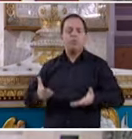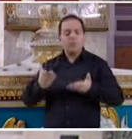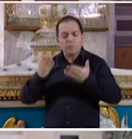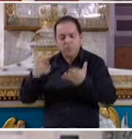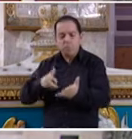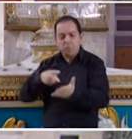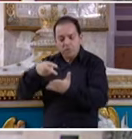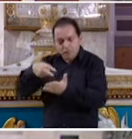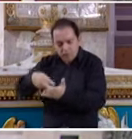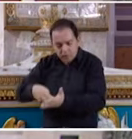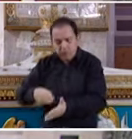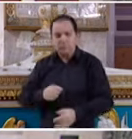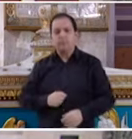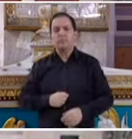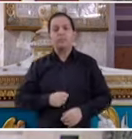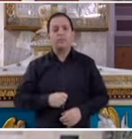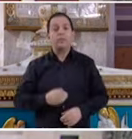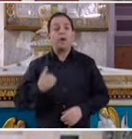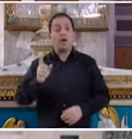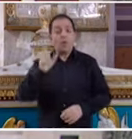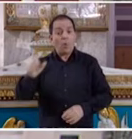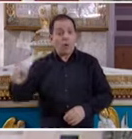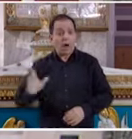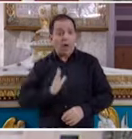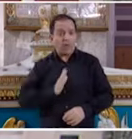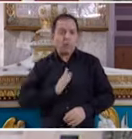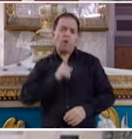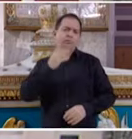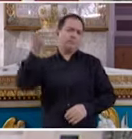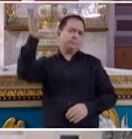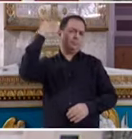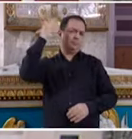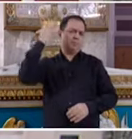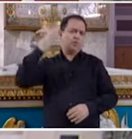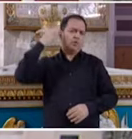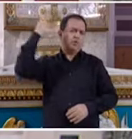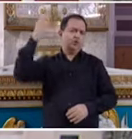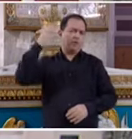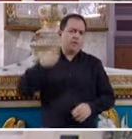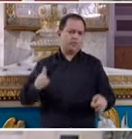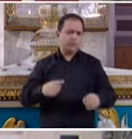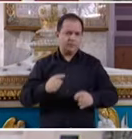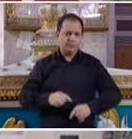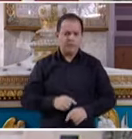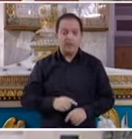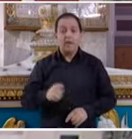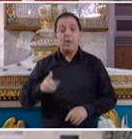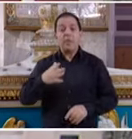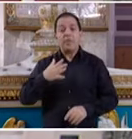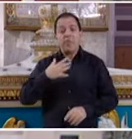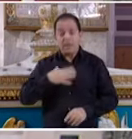προσκυνούμε. Εάν ο άνθρωπος κατά τον αρχαίο τραγωδό ου συνέχθην, αλλά συμφιλήν